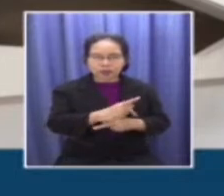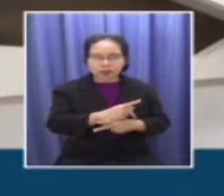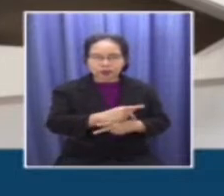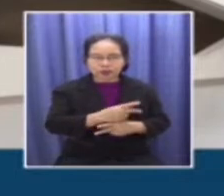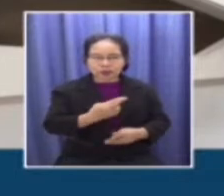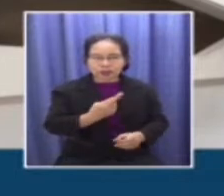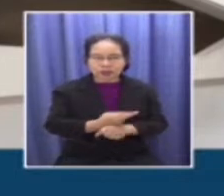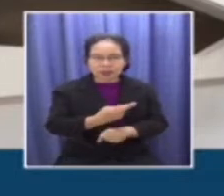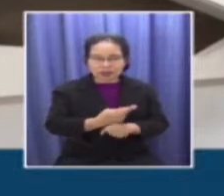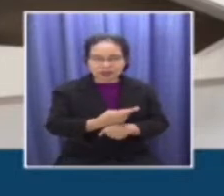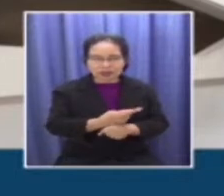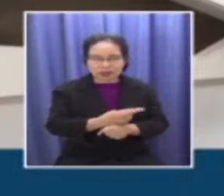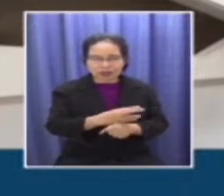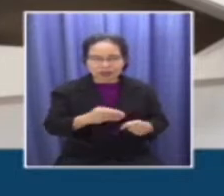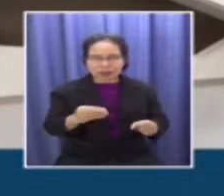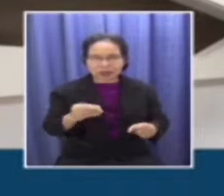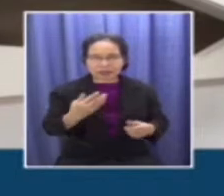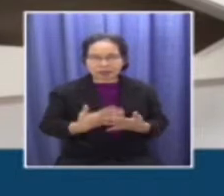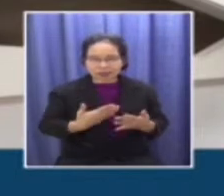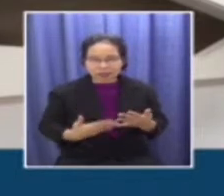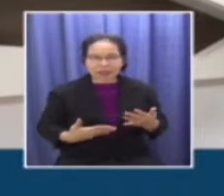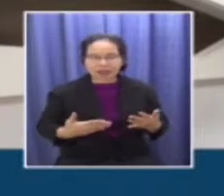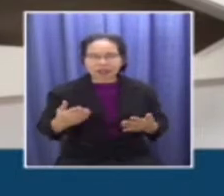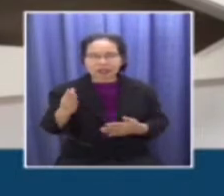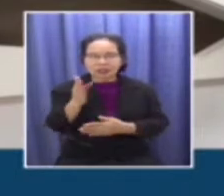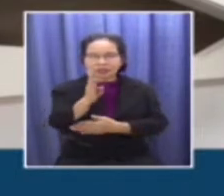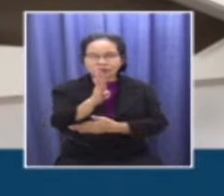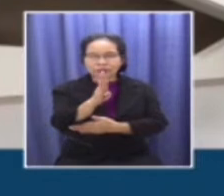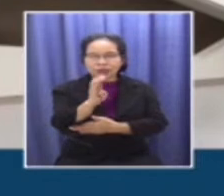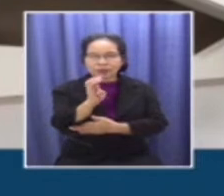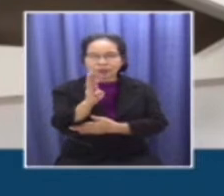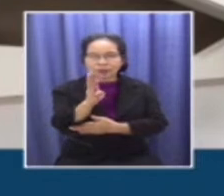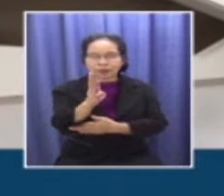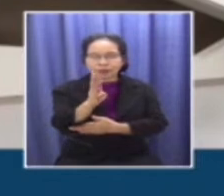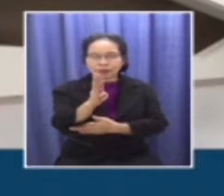DNA a mo nam so de hwehwɛ hunu baabi ko ne pa bi fire no